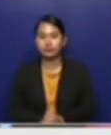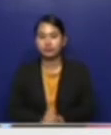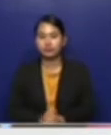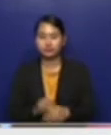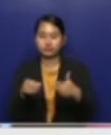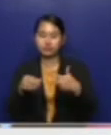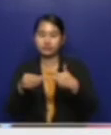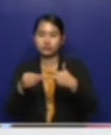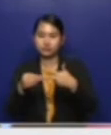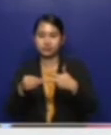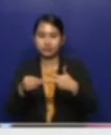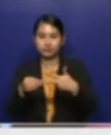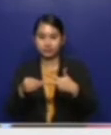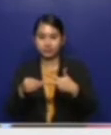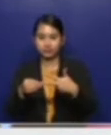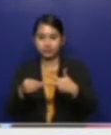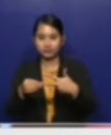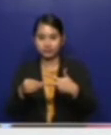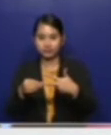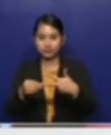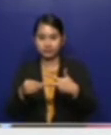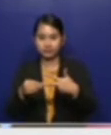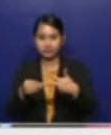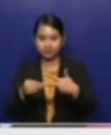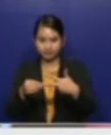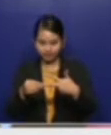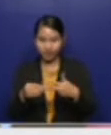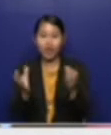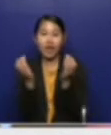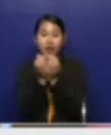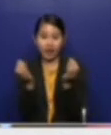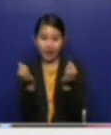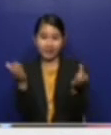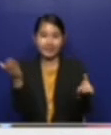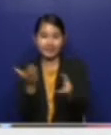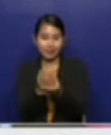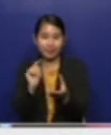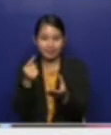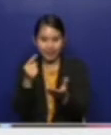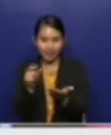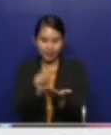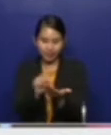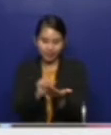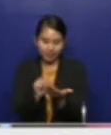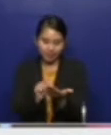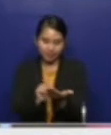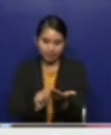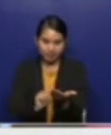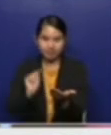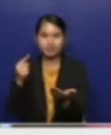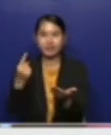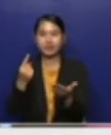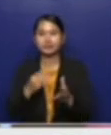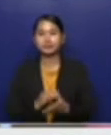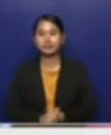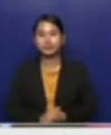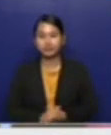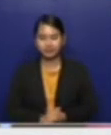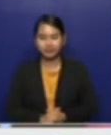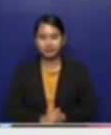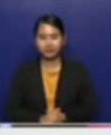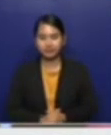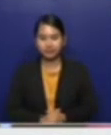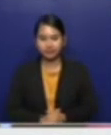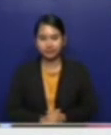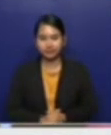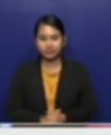วก็3มีการร่างรัฐธรรมนูญฉบับใหม่ชัดเจนครับมันก็เลยมีความจำเ